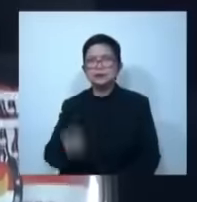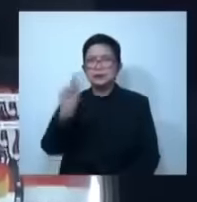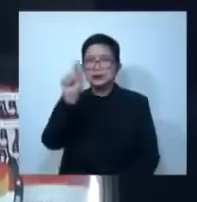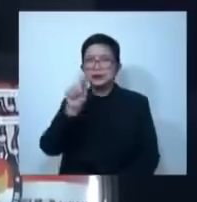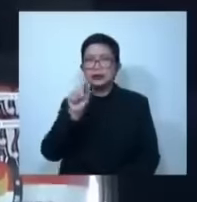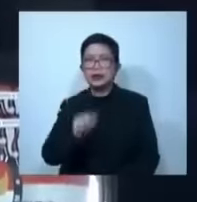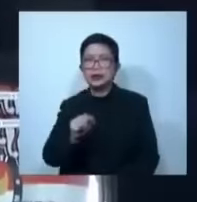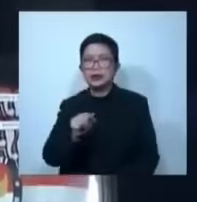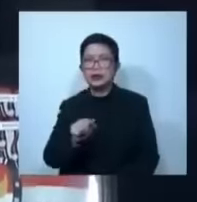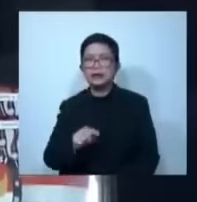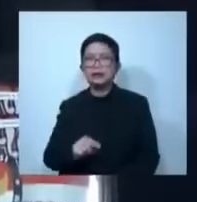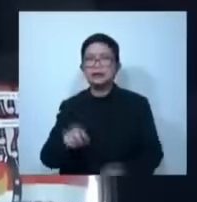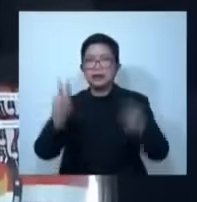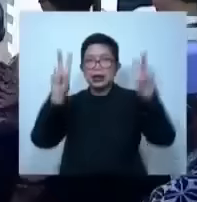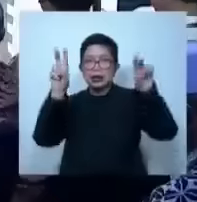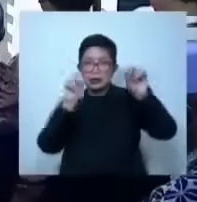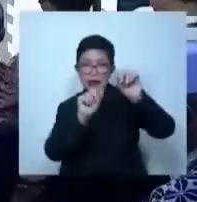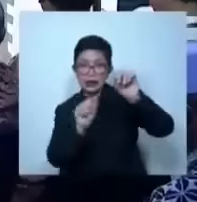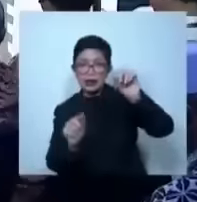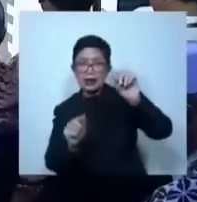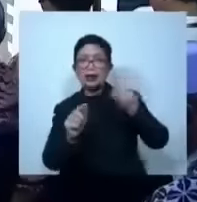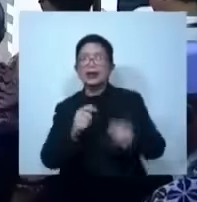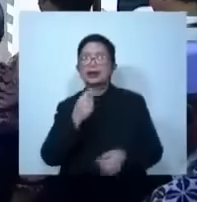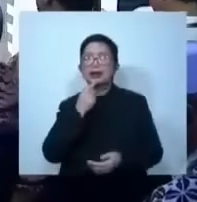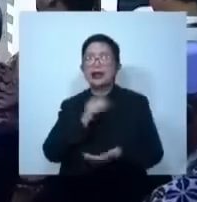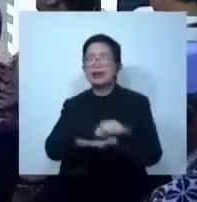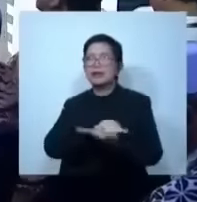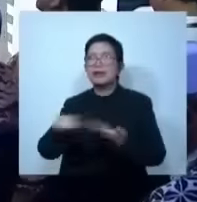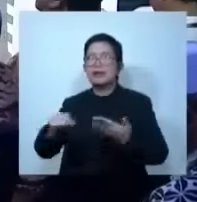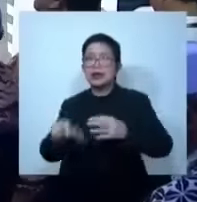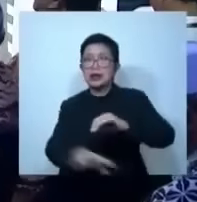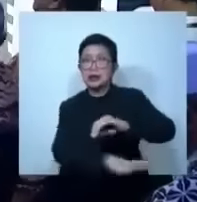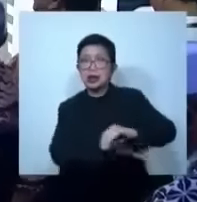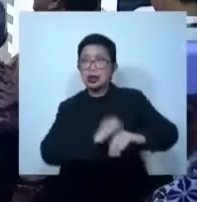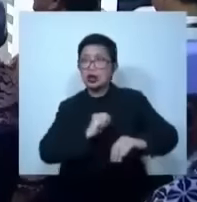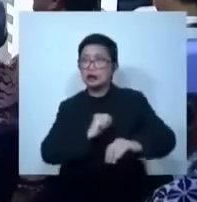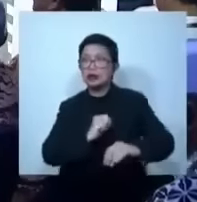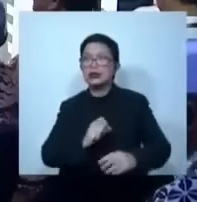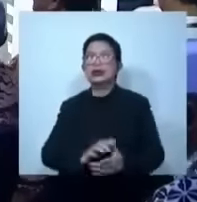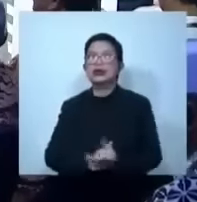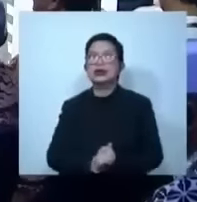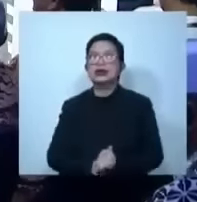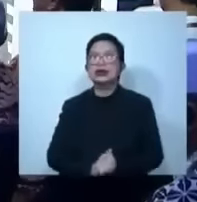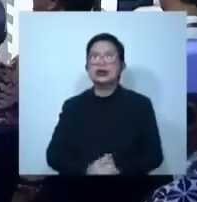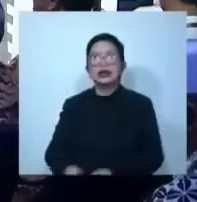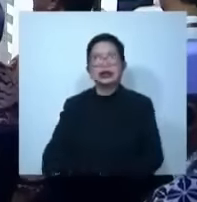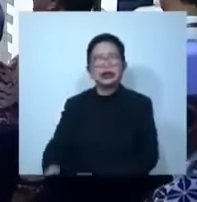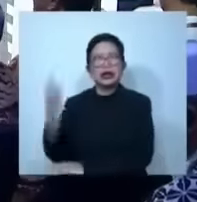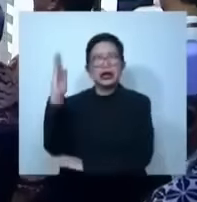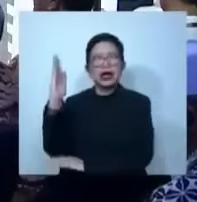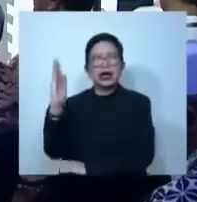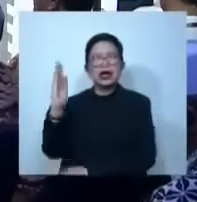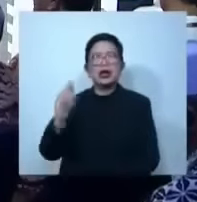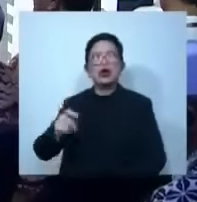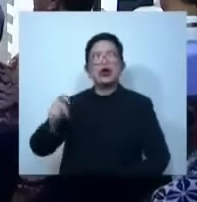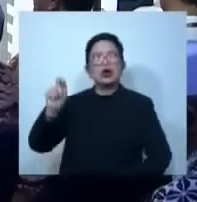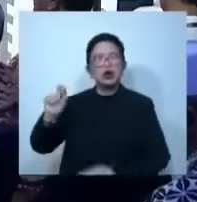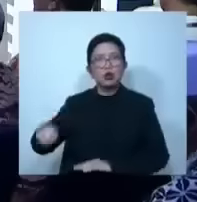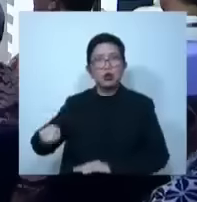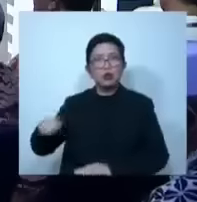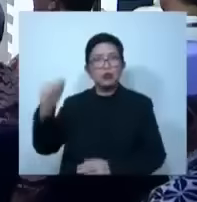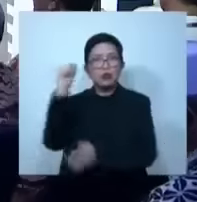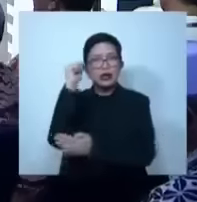Pertanyaan untuk subtema pemberantasan korupsi. Penegakan hukum atas tindak pidana